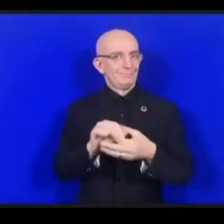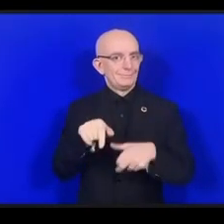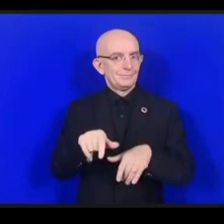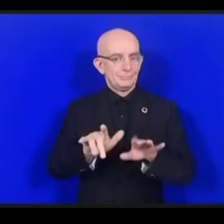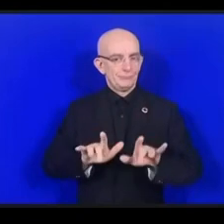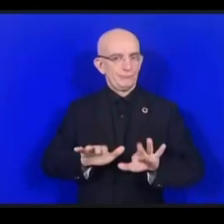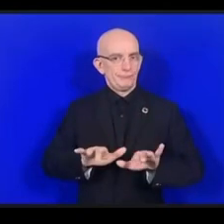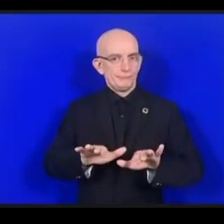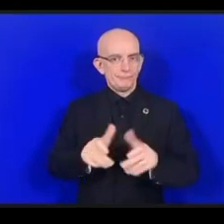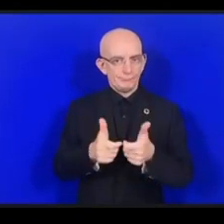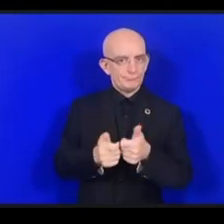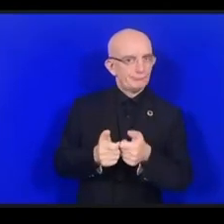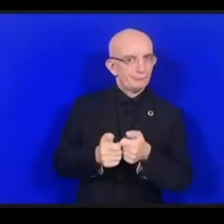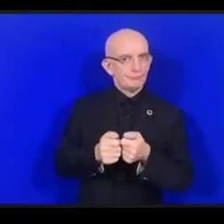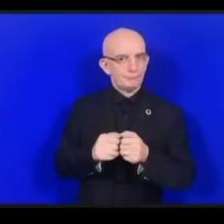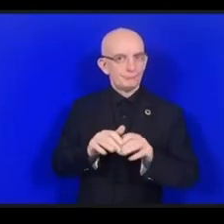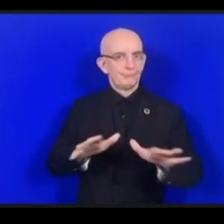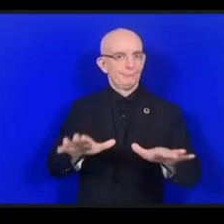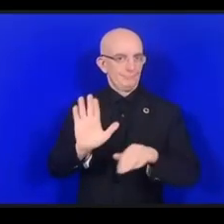他们的权利，